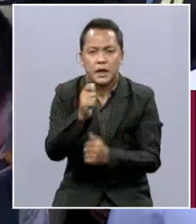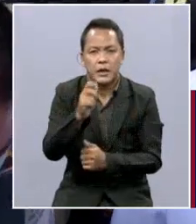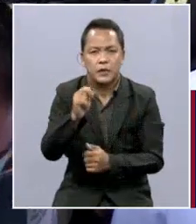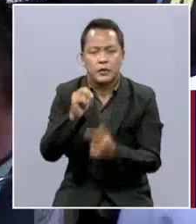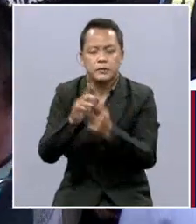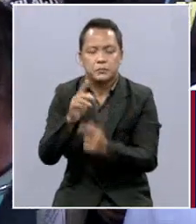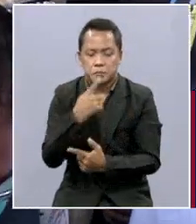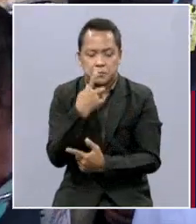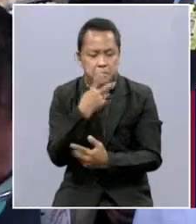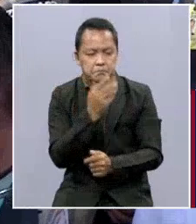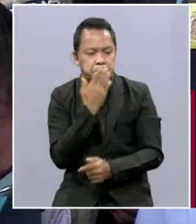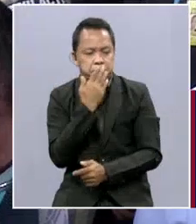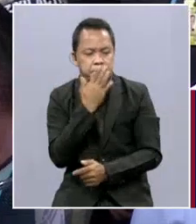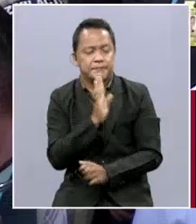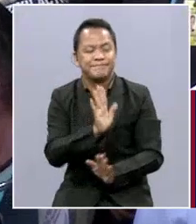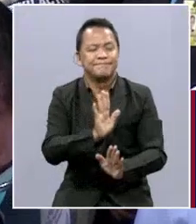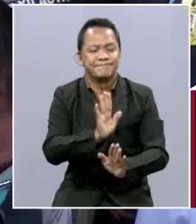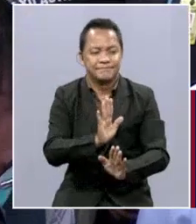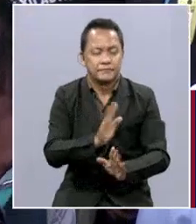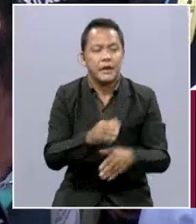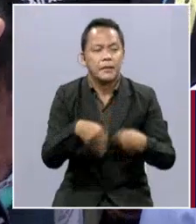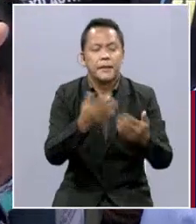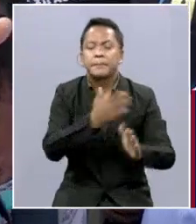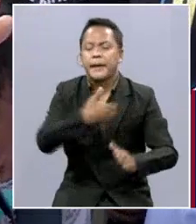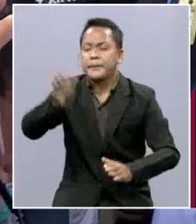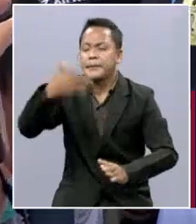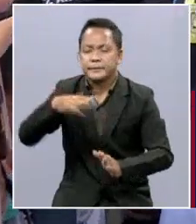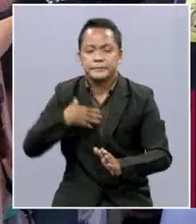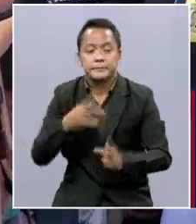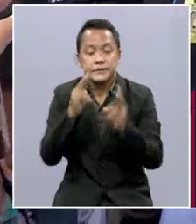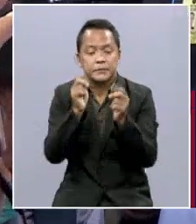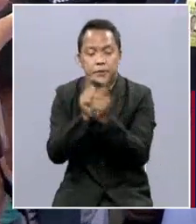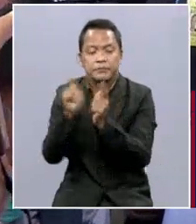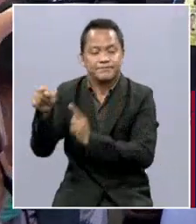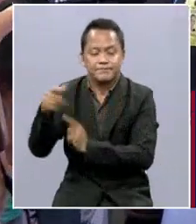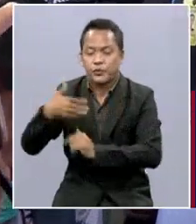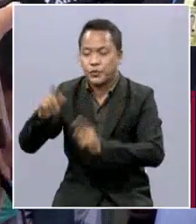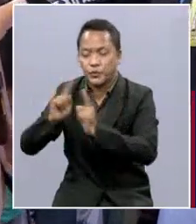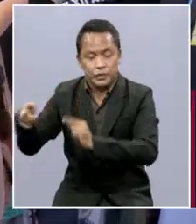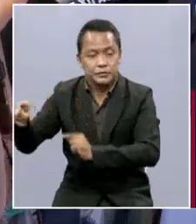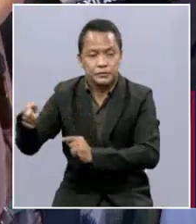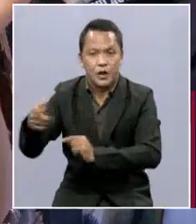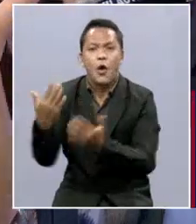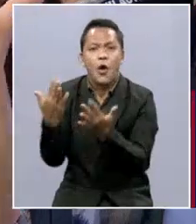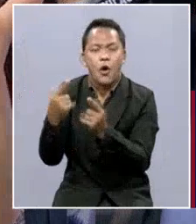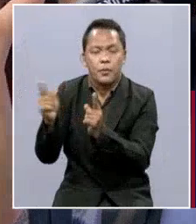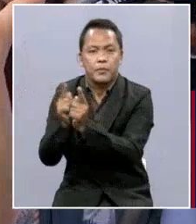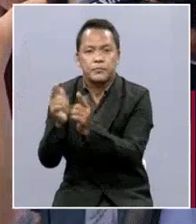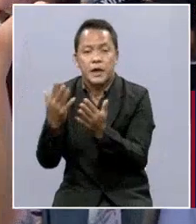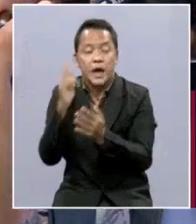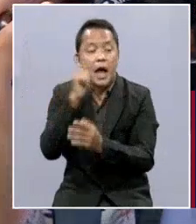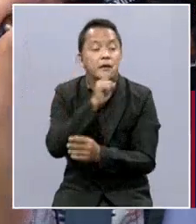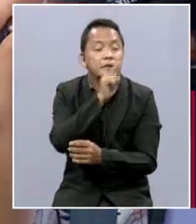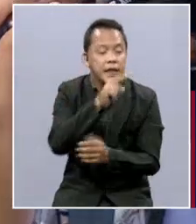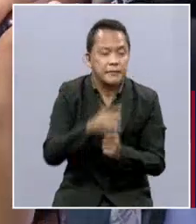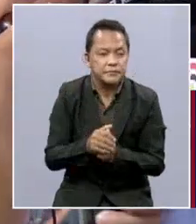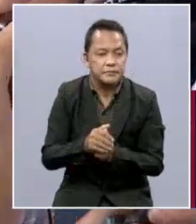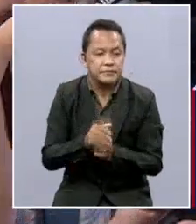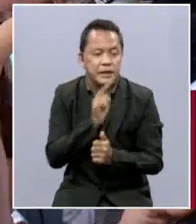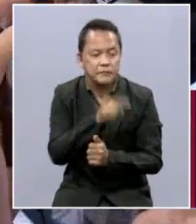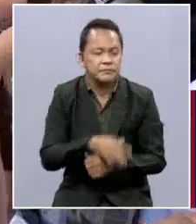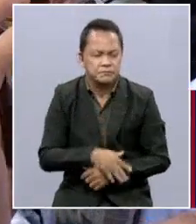ไม่ตอบนะก็ยังตอบเลยแล้วบอกอ่ะไปละมีนัดกับคุณศักดิ์สยามเอาไว้คุณศักดิ์สยามรออยู่แล้วพอนักข่าวจี้ถามมากๆ